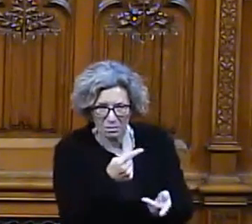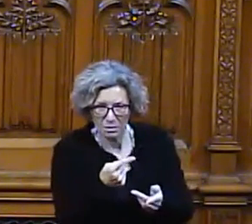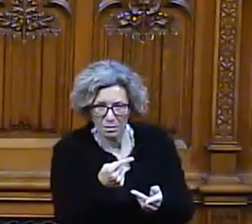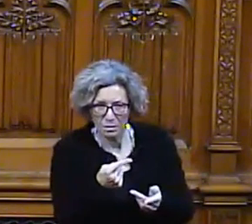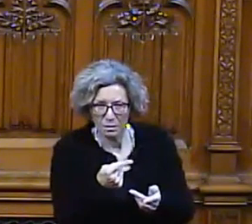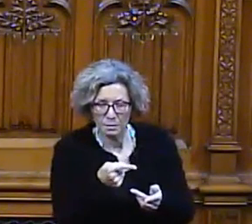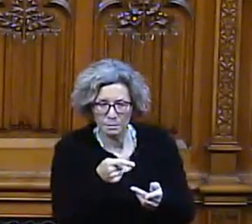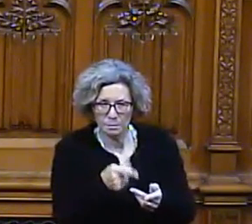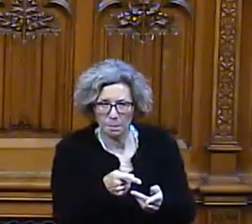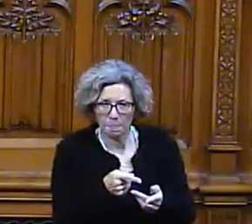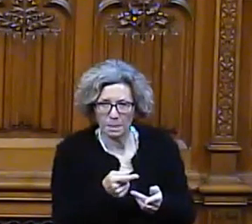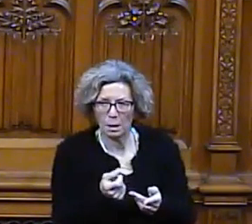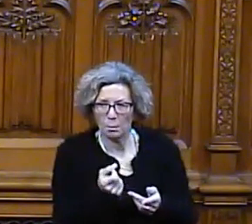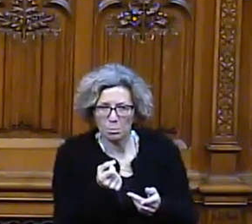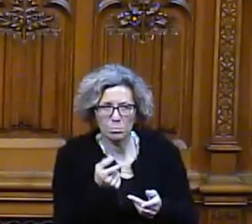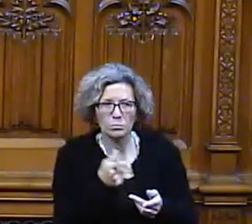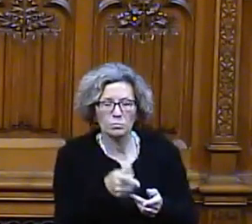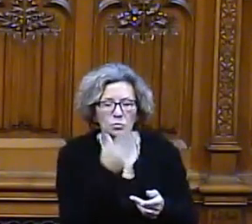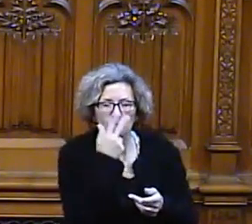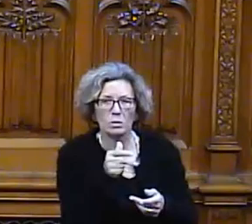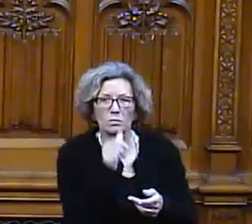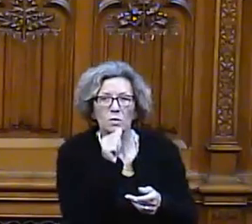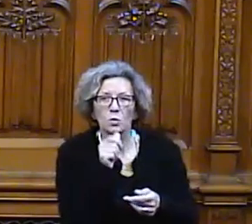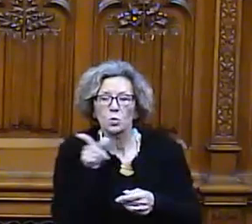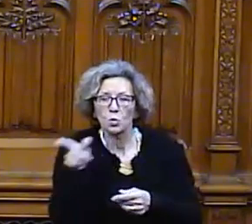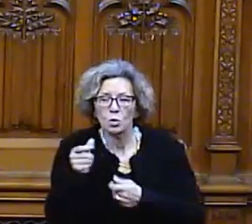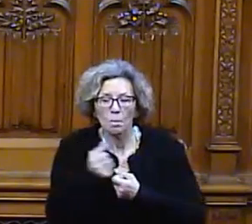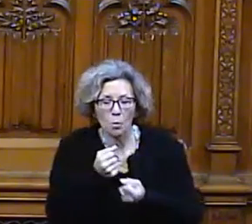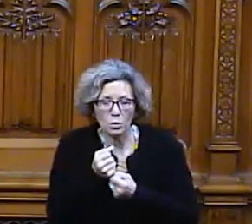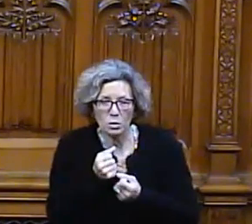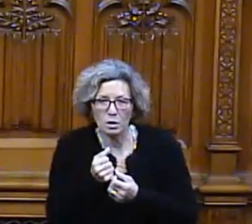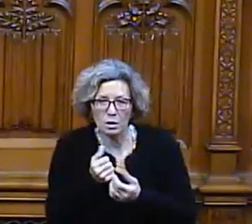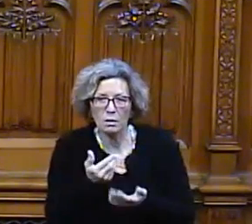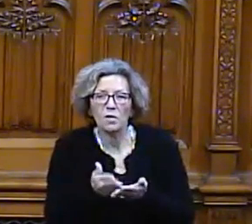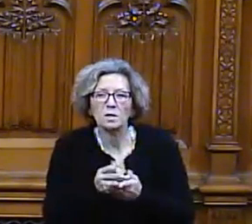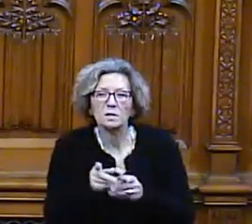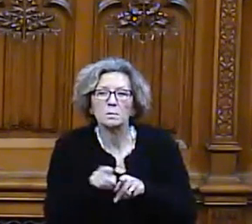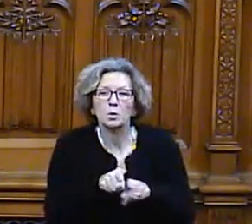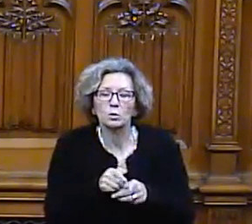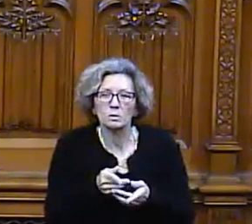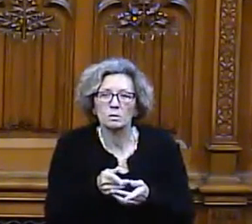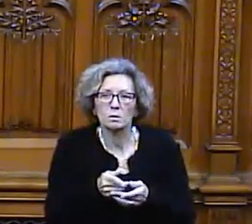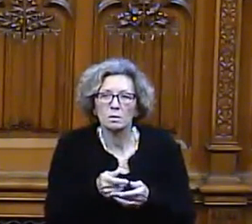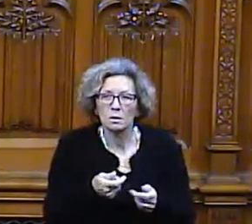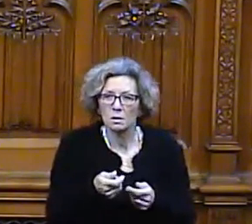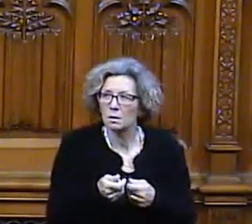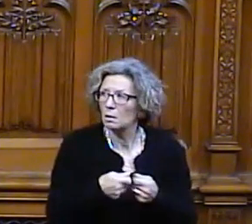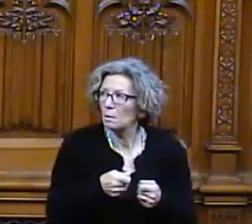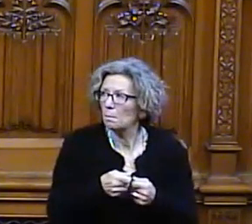allem die Politik der Grünen in diesem Haus kennt, was heißt das? Markt raus,